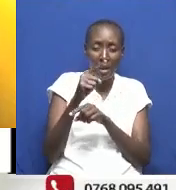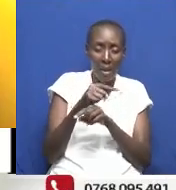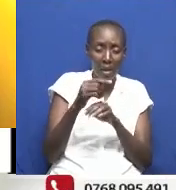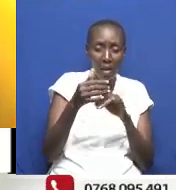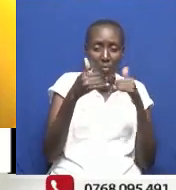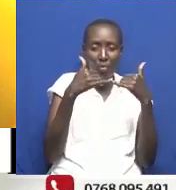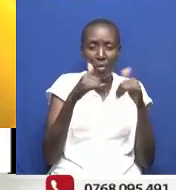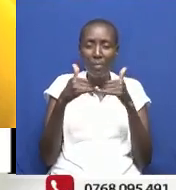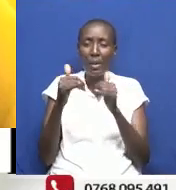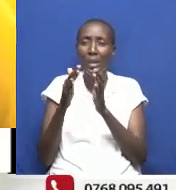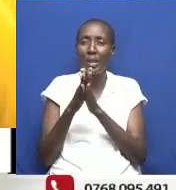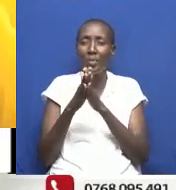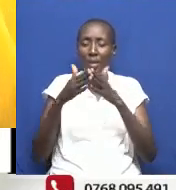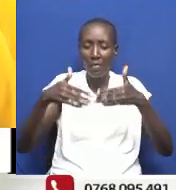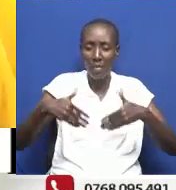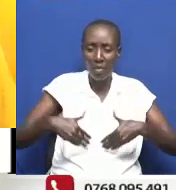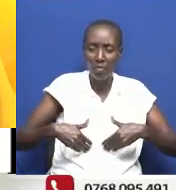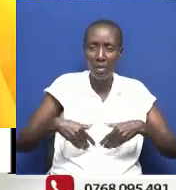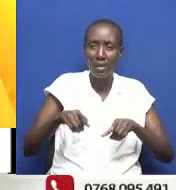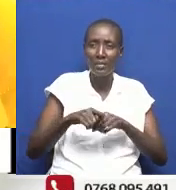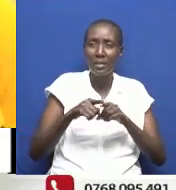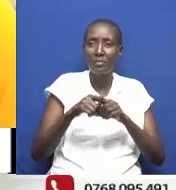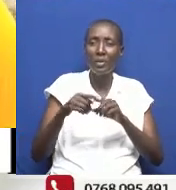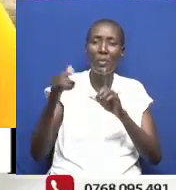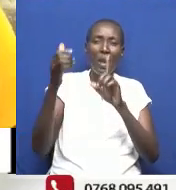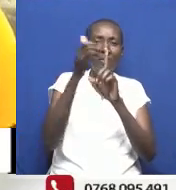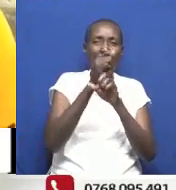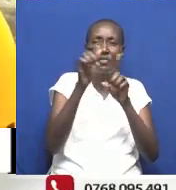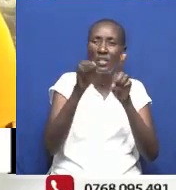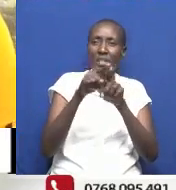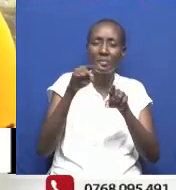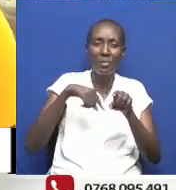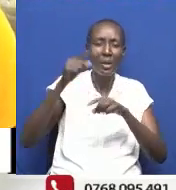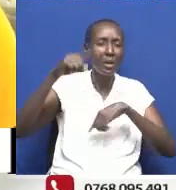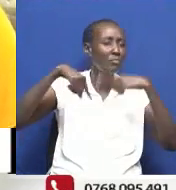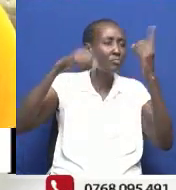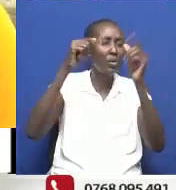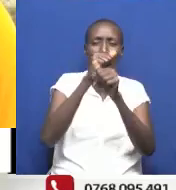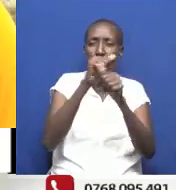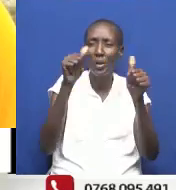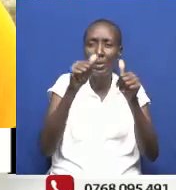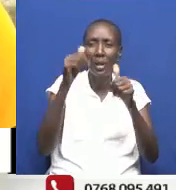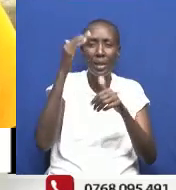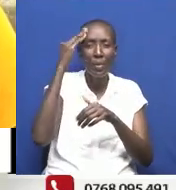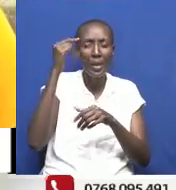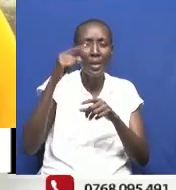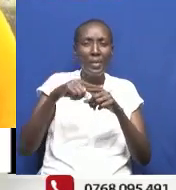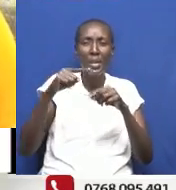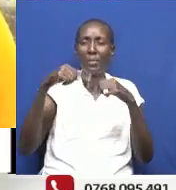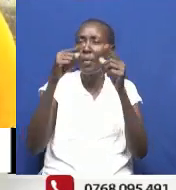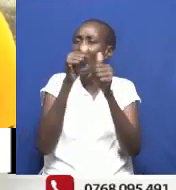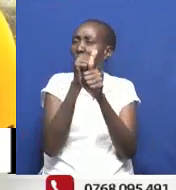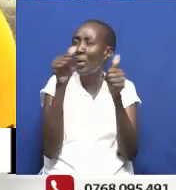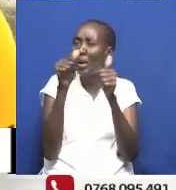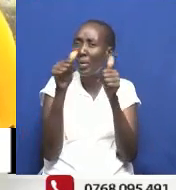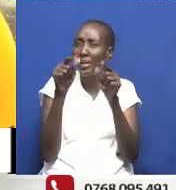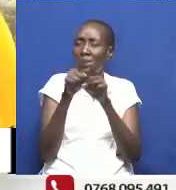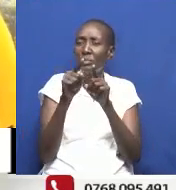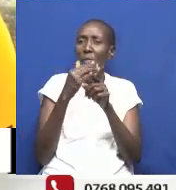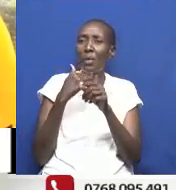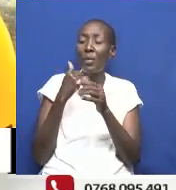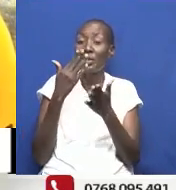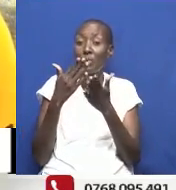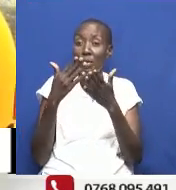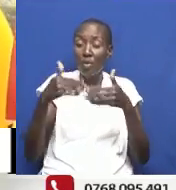wetu wafike mali sisi tumefika na watupite. Kwa sababu mimi nimeshinda Champions League na naweza taka kijana mmoja